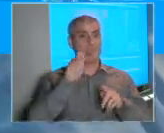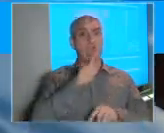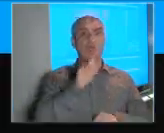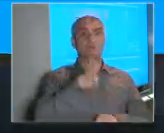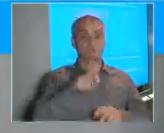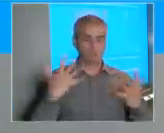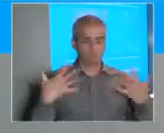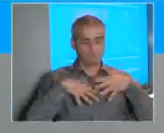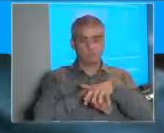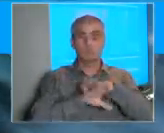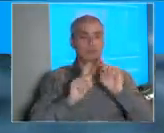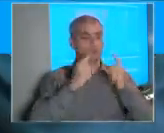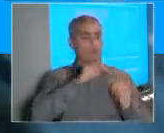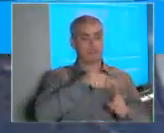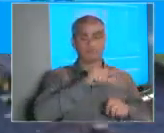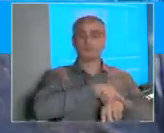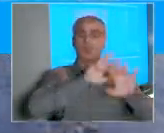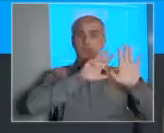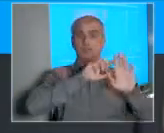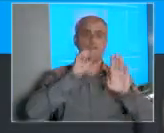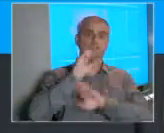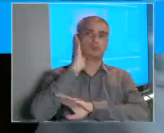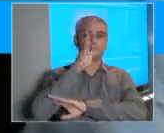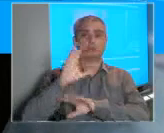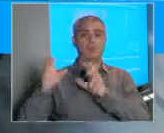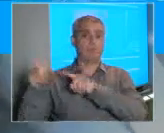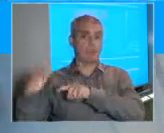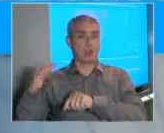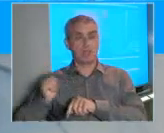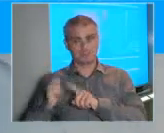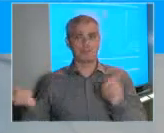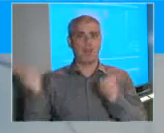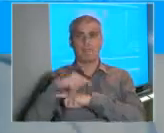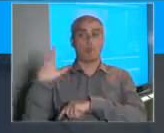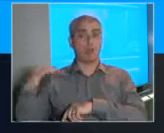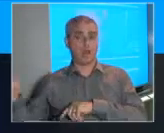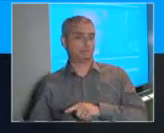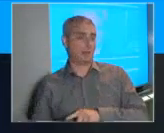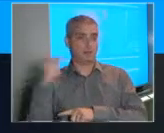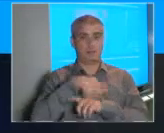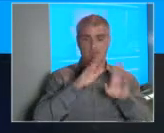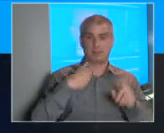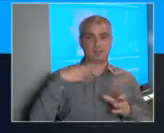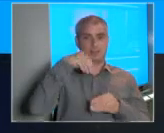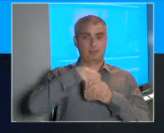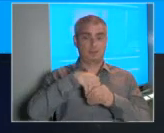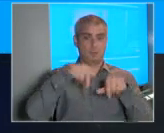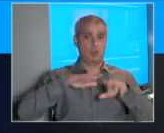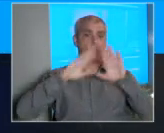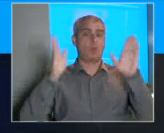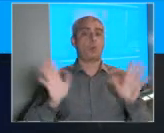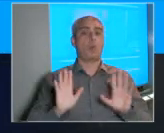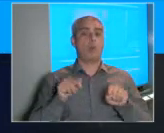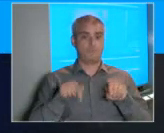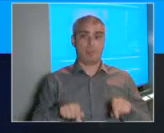משולב, כל מה שקורה כאן בערוץ כנסת החל מ-9 מועבר בשידור חי בגלי צהל, ולהפך, אתי איתנו כאן